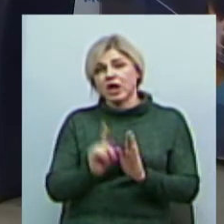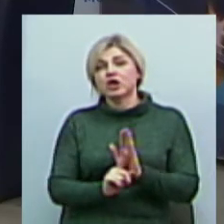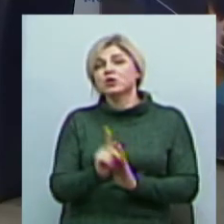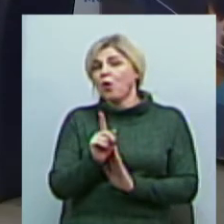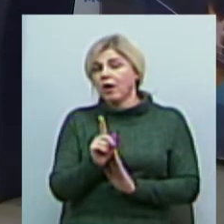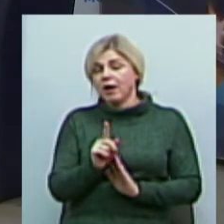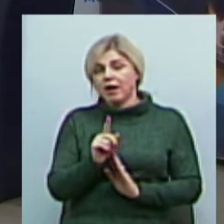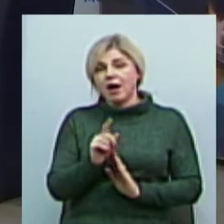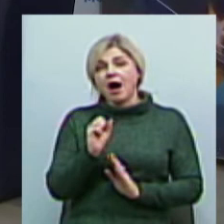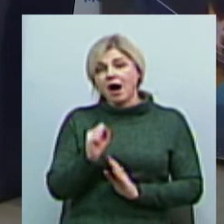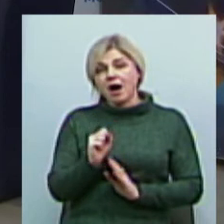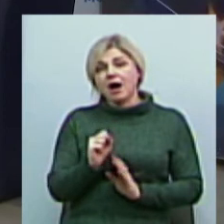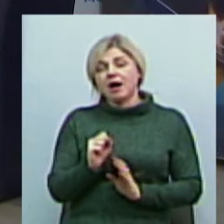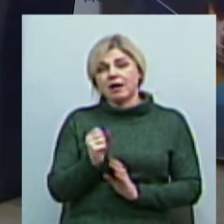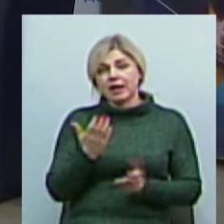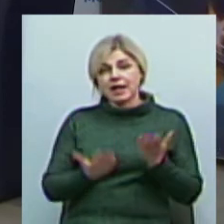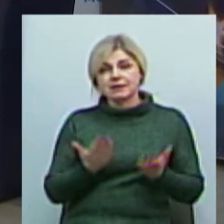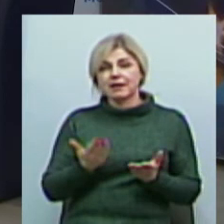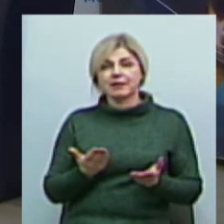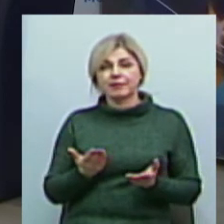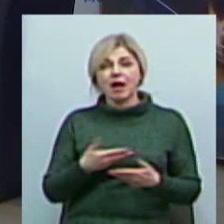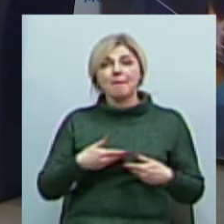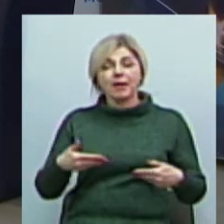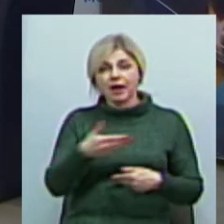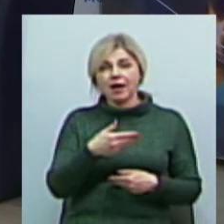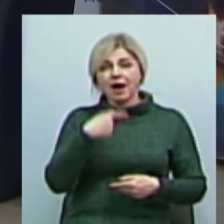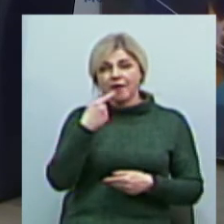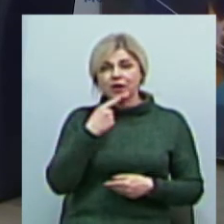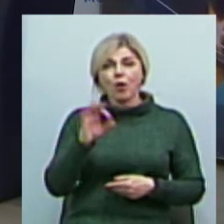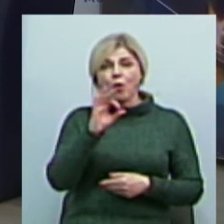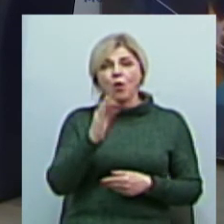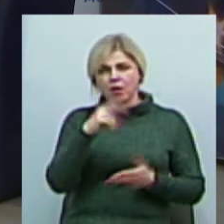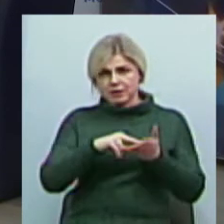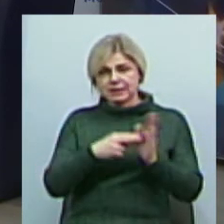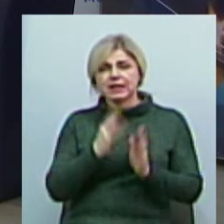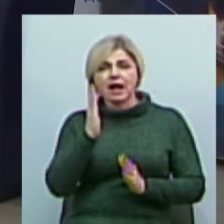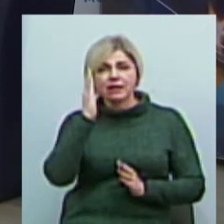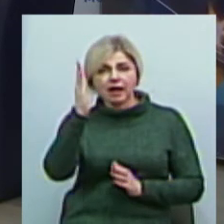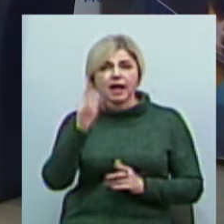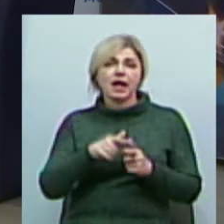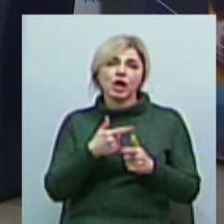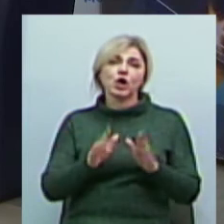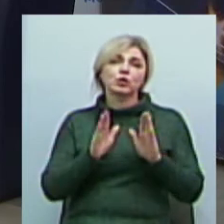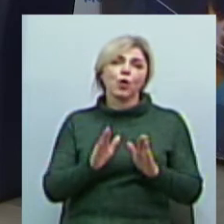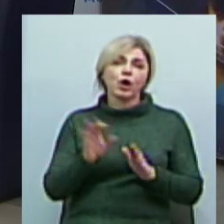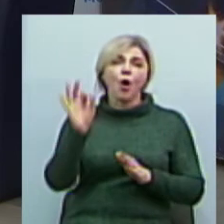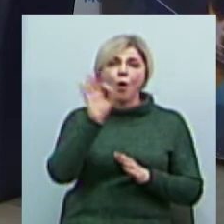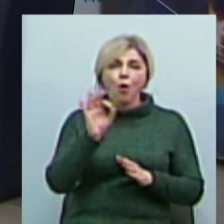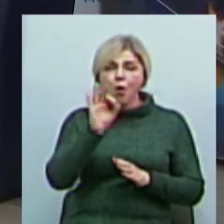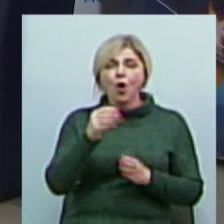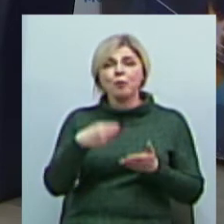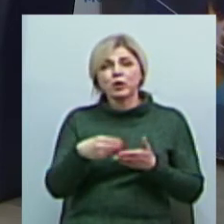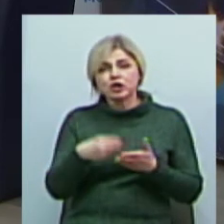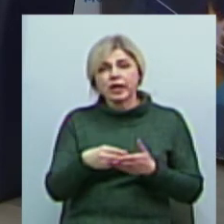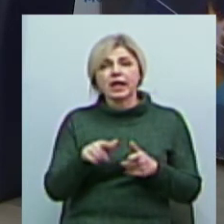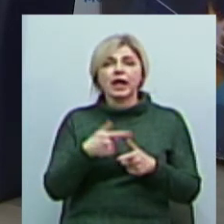И как бы если... мы говорим только о стратегии, там, или только о бюджете, или только о